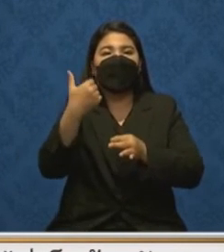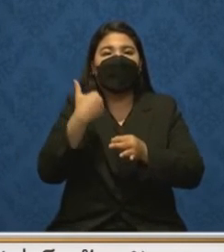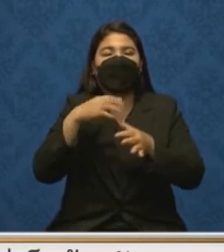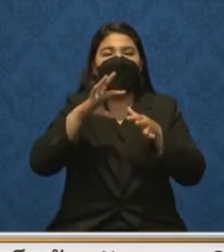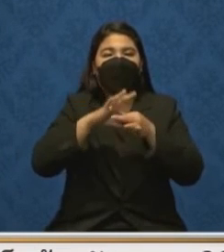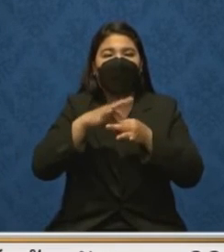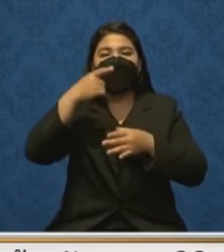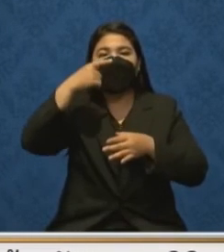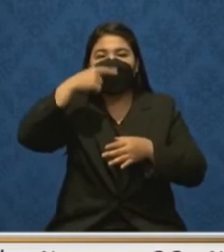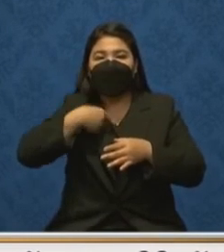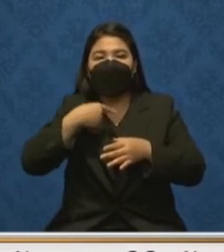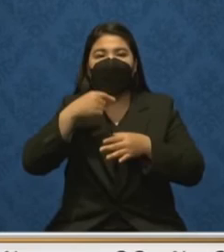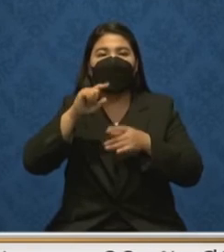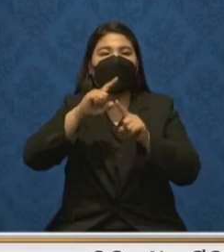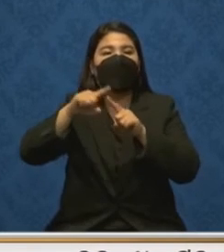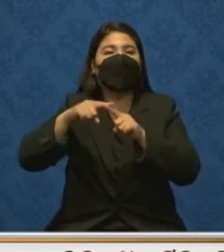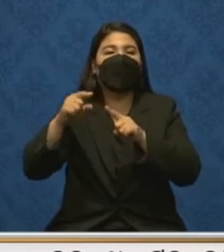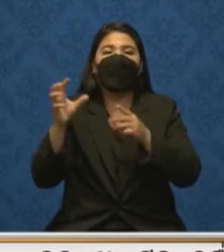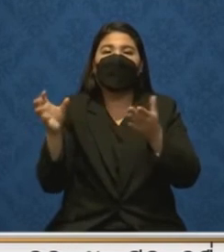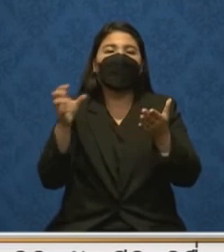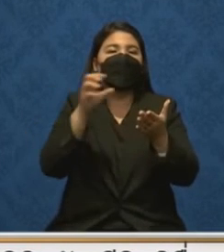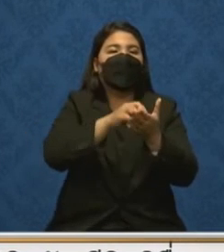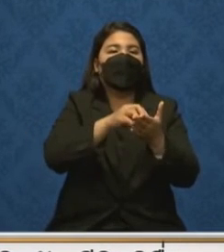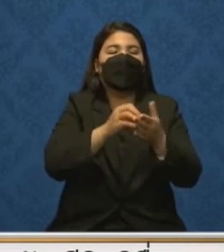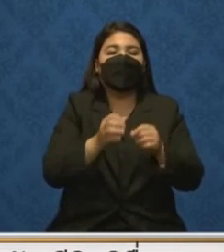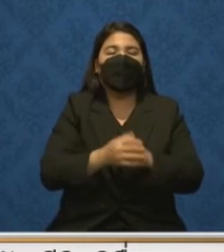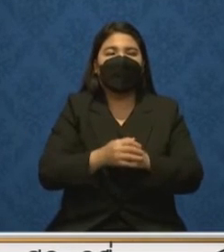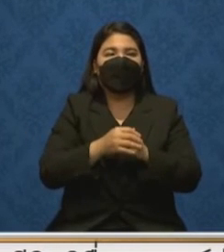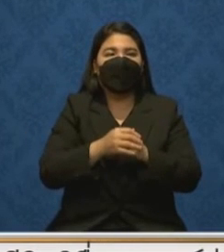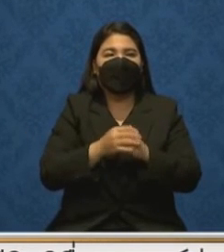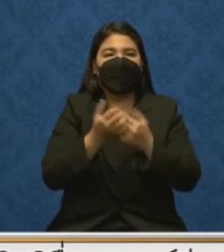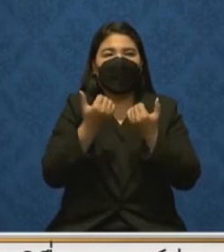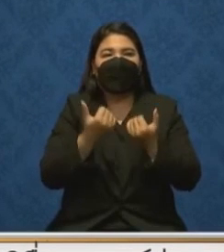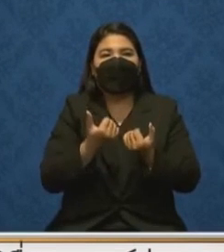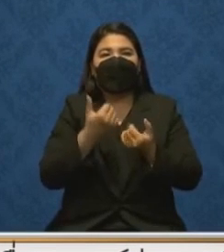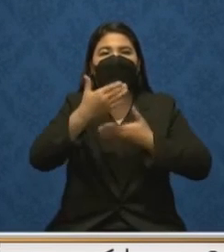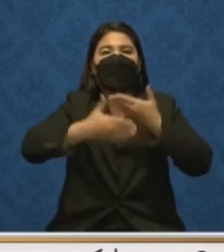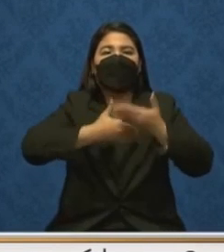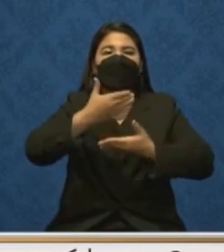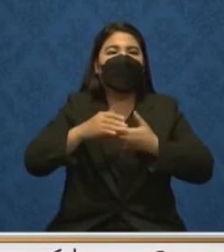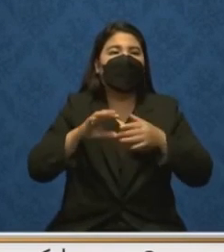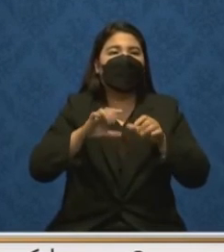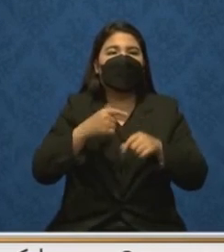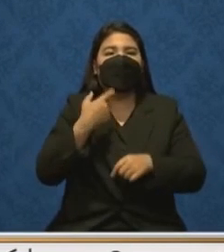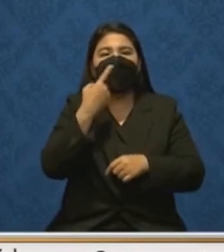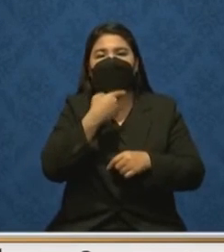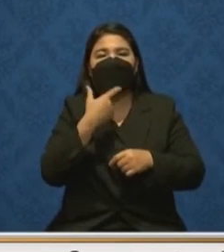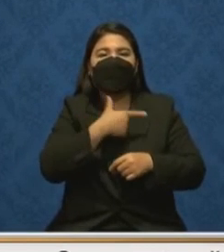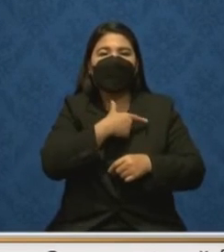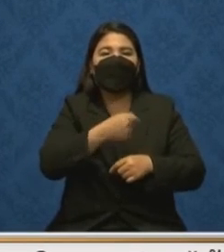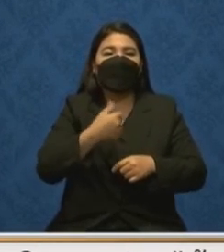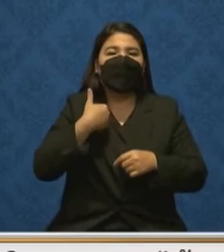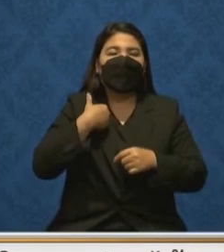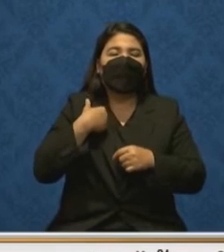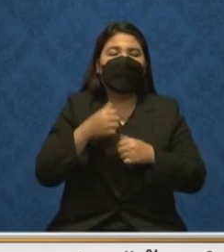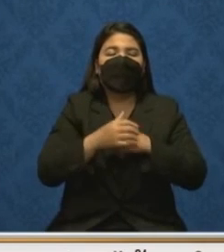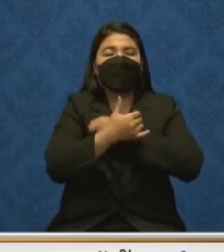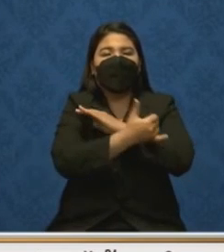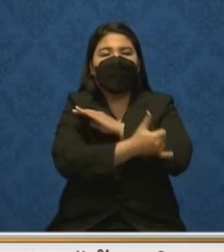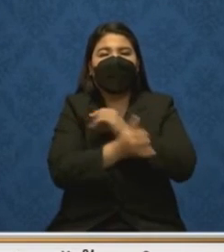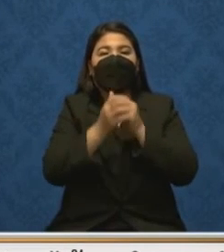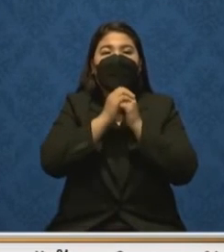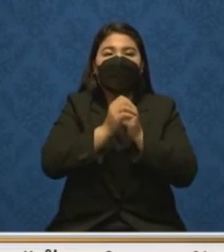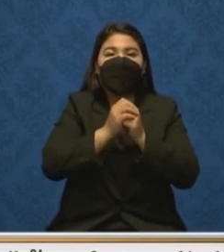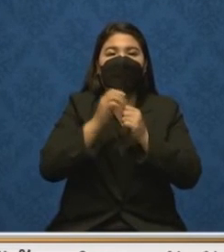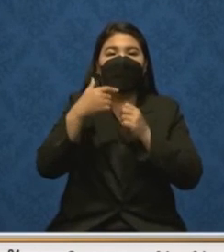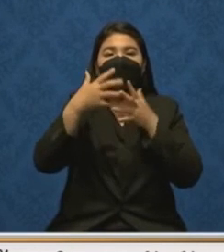Power ให้กับประเทศไยรวมทงการเปิดตลาดที่ชนชอบอัตลัษไทยไม่วาจะเป็จีน สารัด EU อา